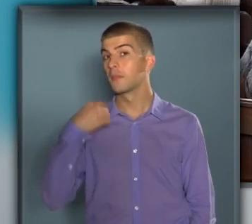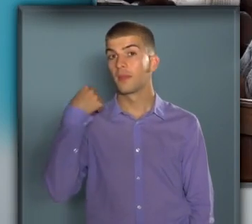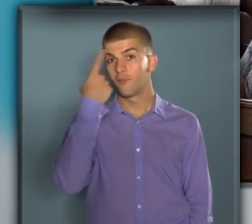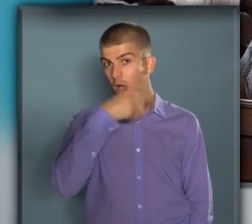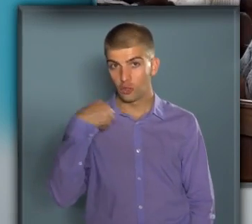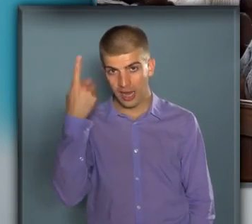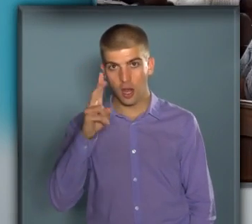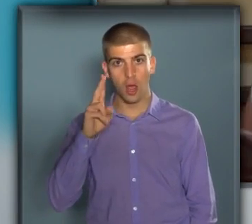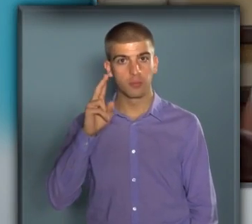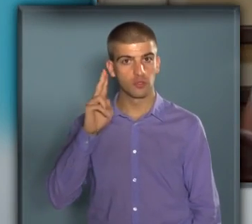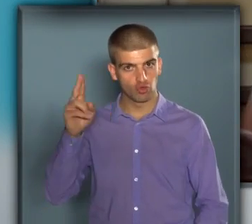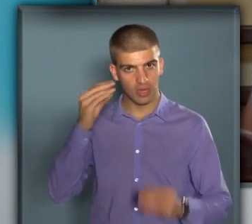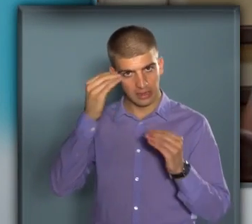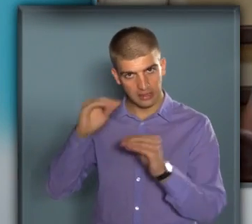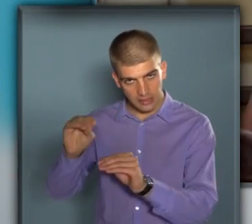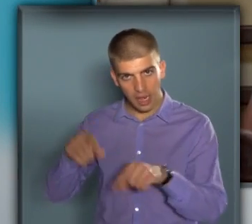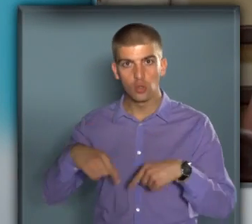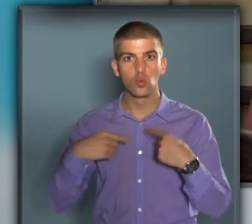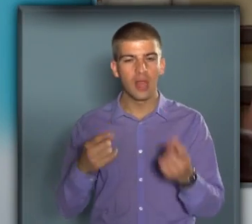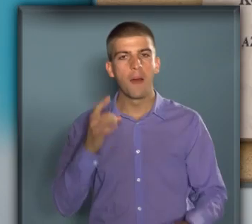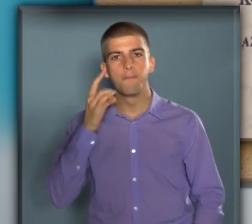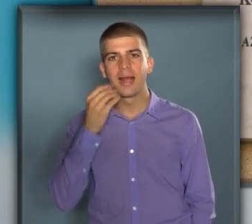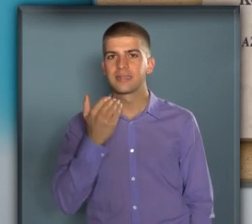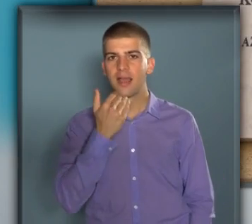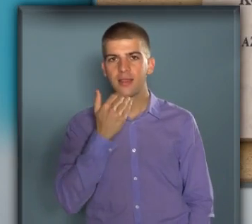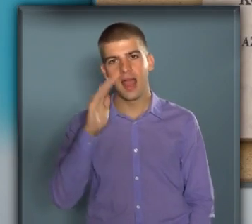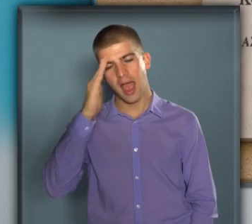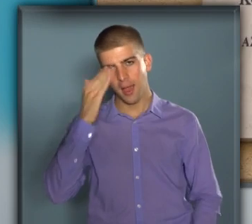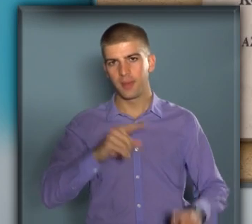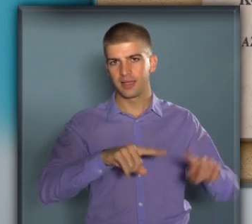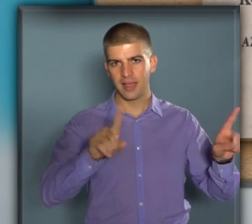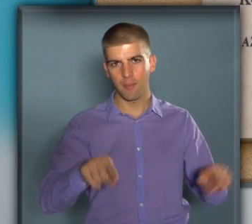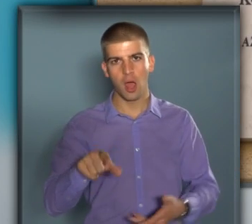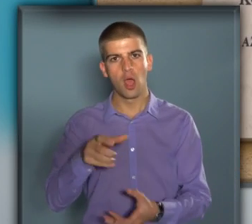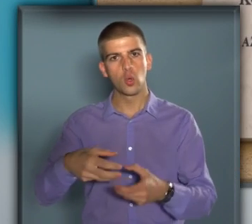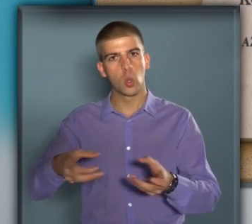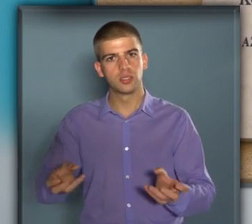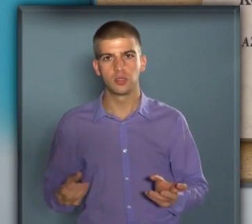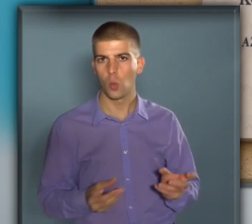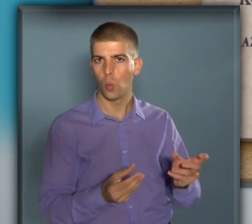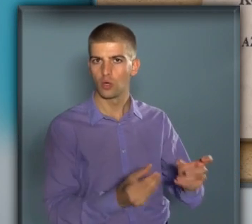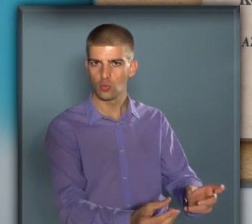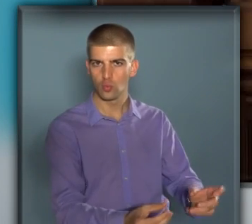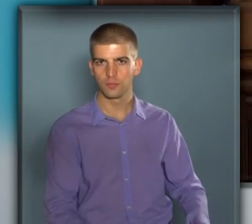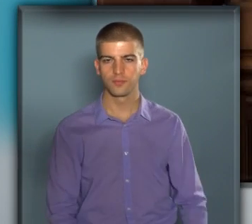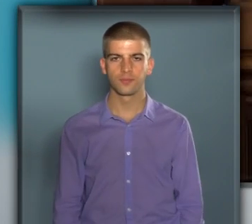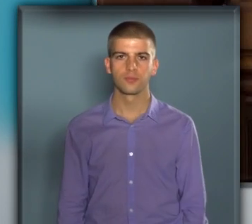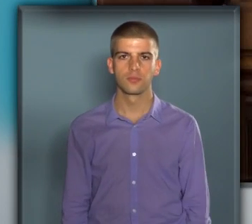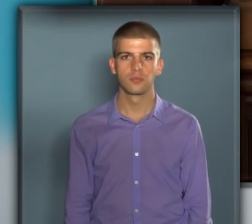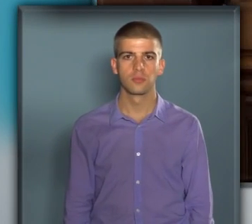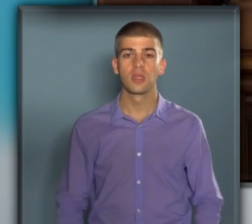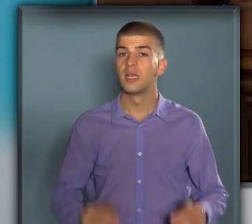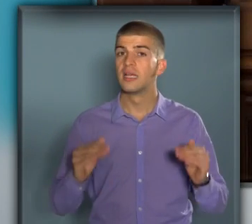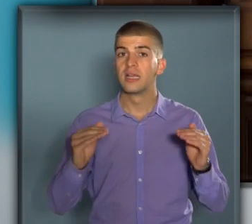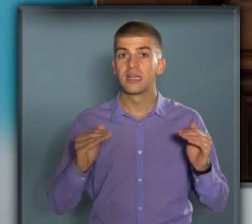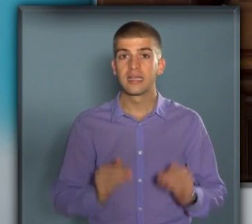A vasárnapi istentiszteletet követően megkoszorúzták Berecki Endre emléktábláját az Ihász utcai református templomban. Nem kis